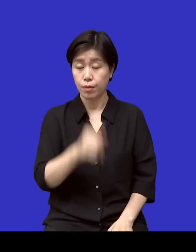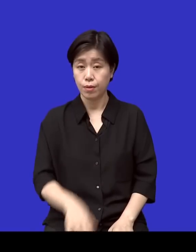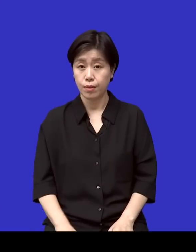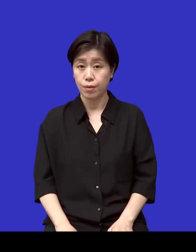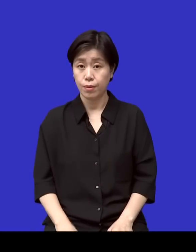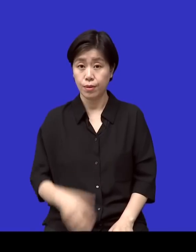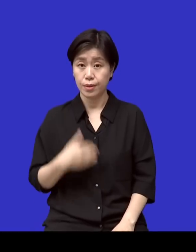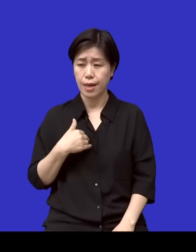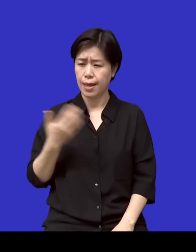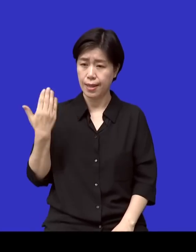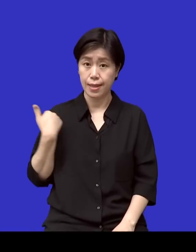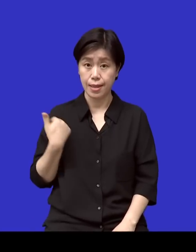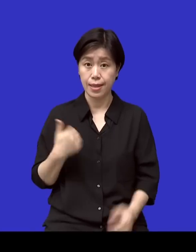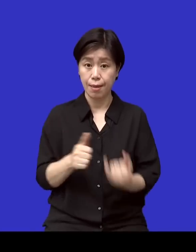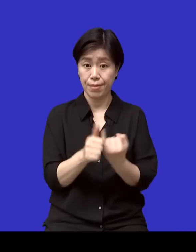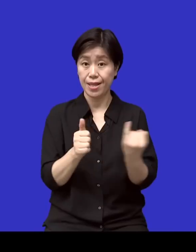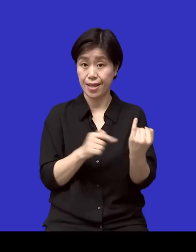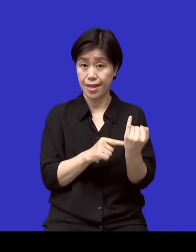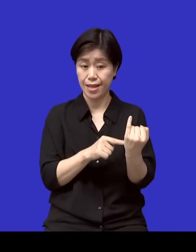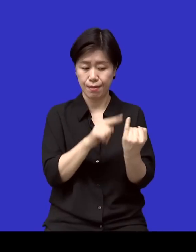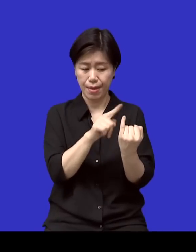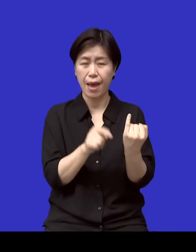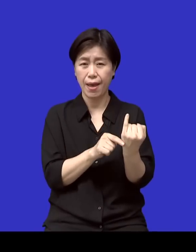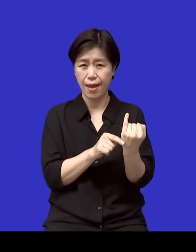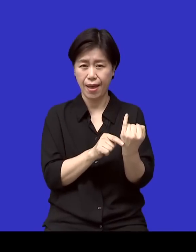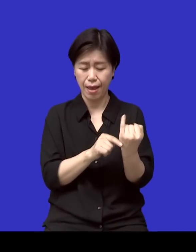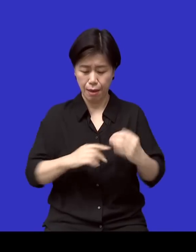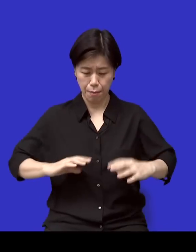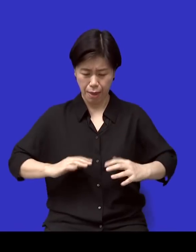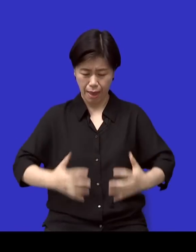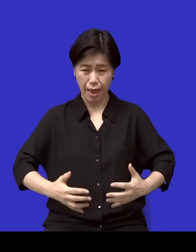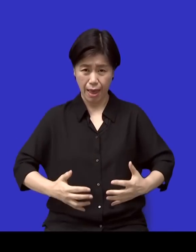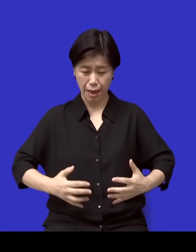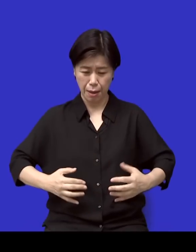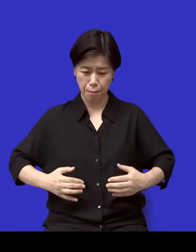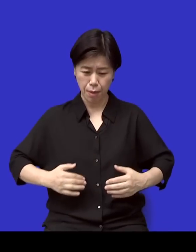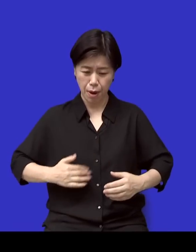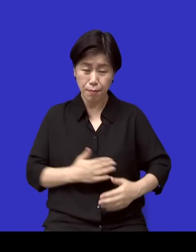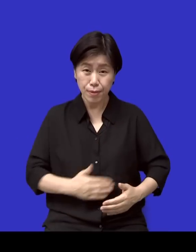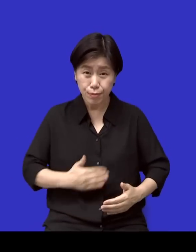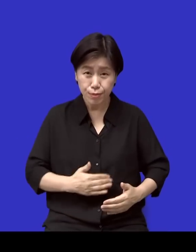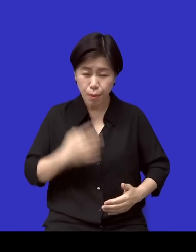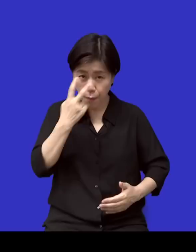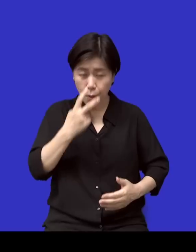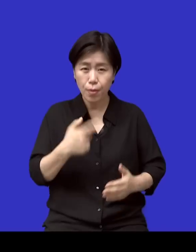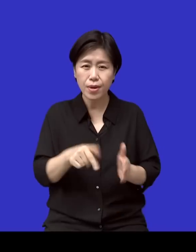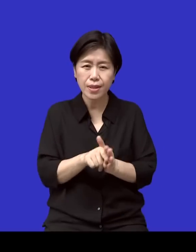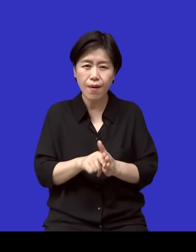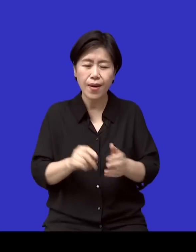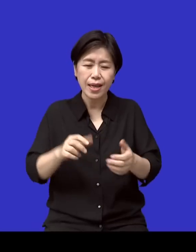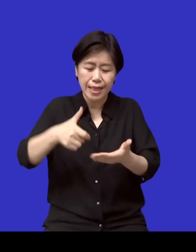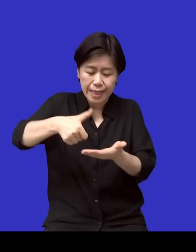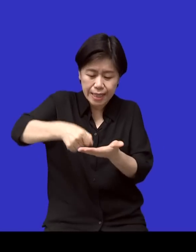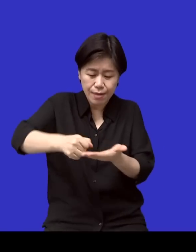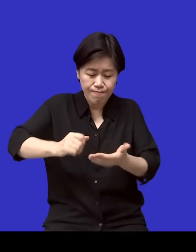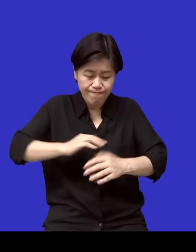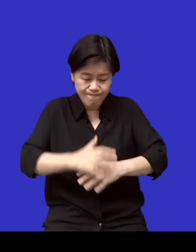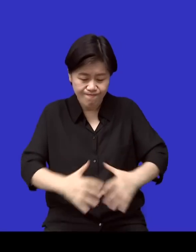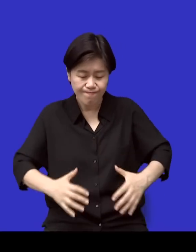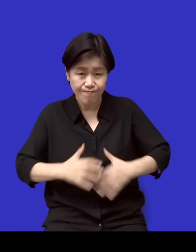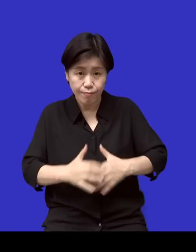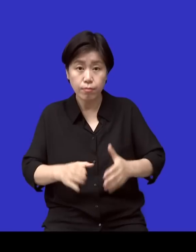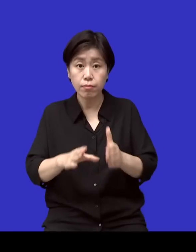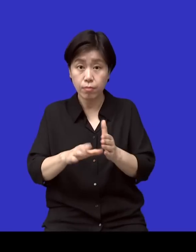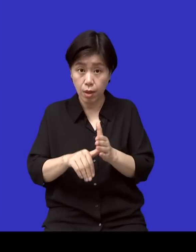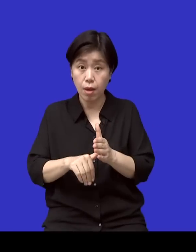매일 그 마사지를 해줘야 되거든요. 그죠. 튼살 크림으로. 네. 튼살 크림을 하면서 잠원서를 읽어주라 그래서 그 날짜에 해당되는 잠원서를